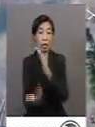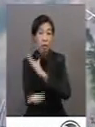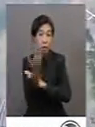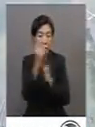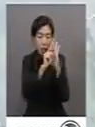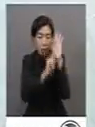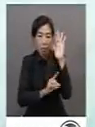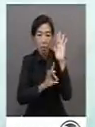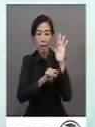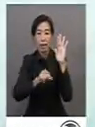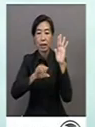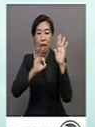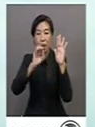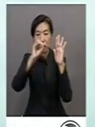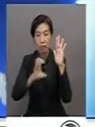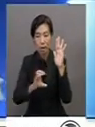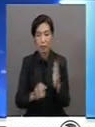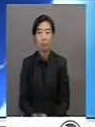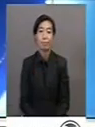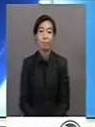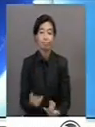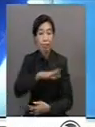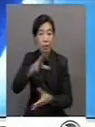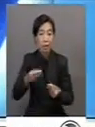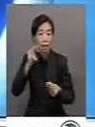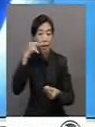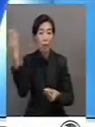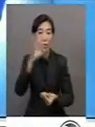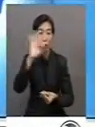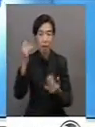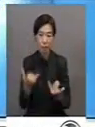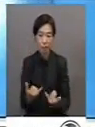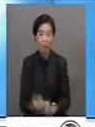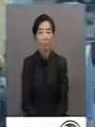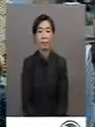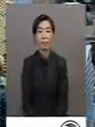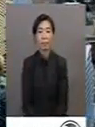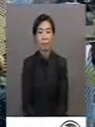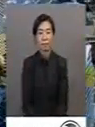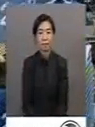ราว 8-9 องศาเซลเซียสครับทั้งหมดเป็นดินน้ำลมฟ้าพยากรณ์ช่วงเย็นวันนี้ครับ